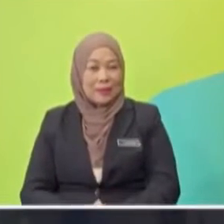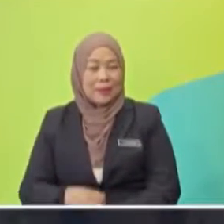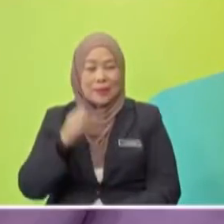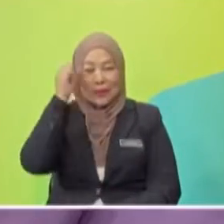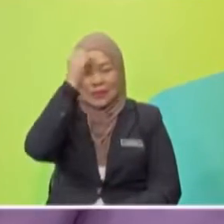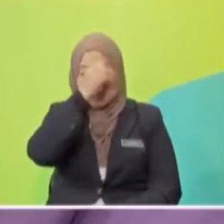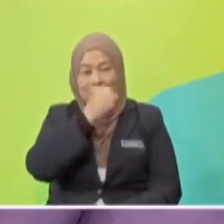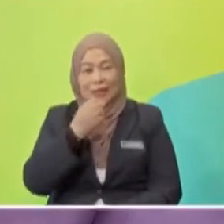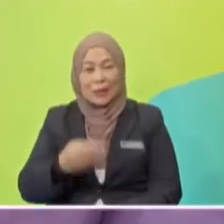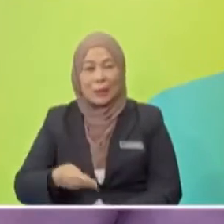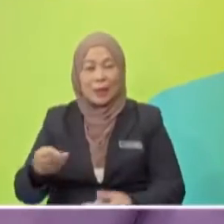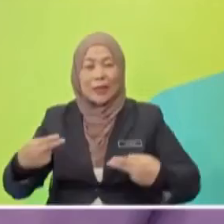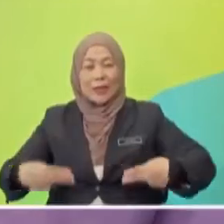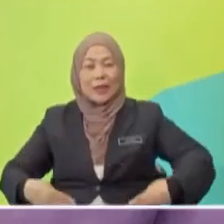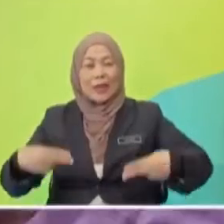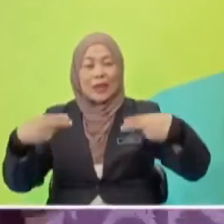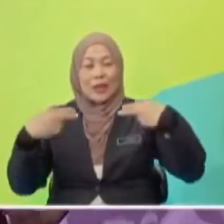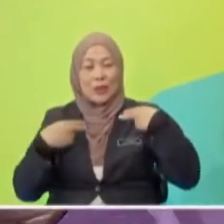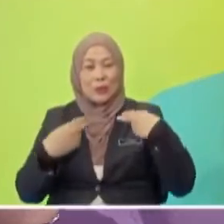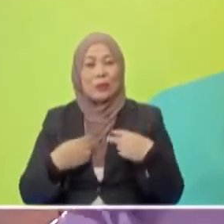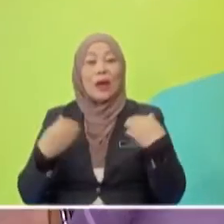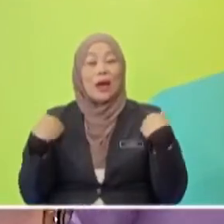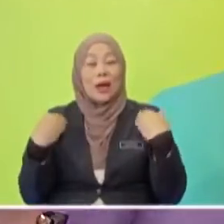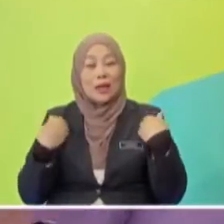hidup coba letakkan di tempat yang